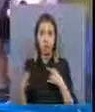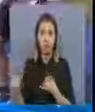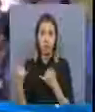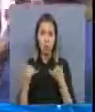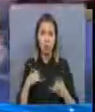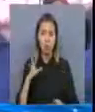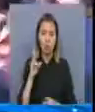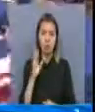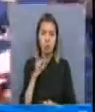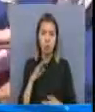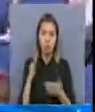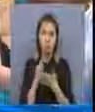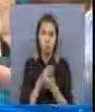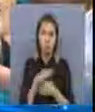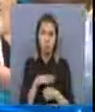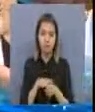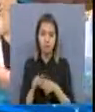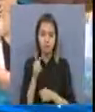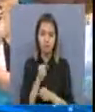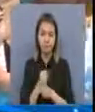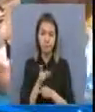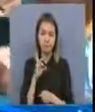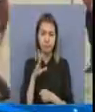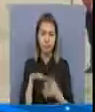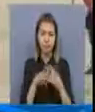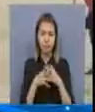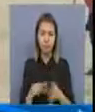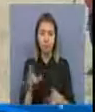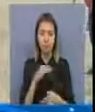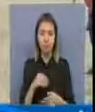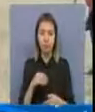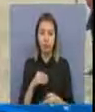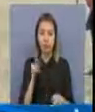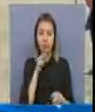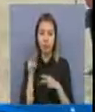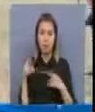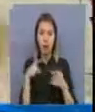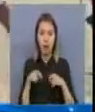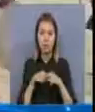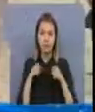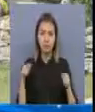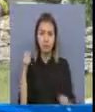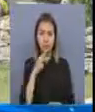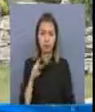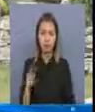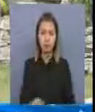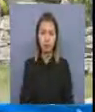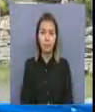қонақтары рухани жаңғыру бағдарламасын жүзеге асыру шеңберінде этноауыл өткенге көз жүгірту атты іс-шараның ашылуына қатысты.